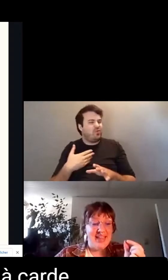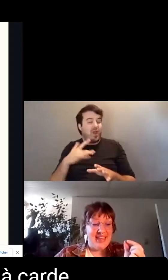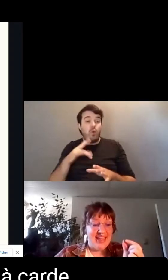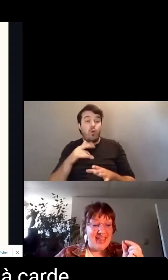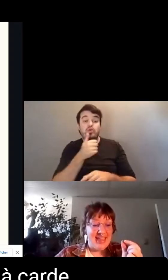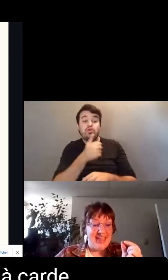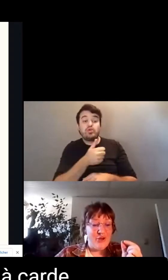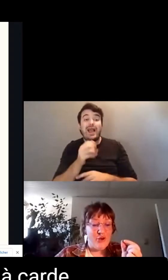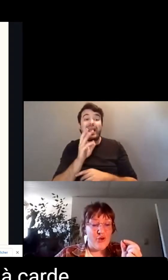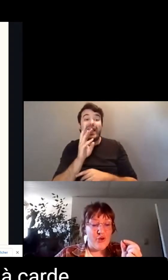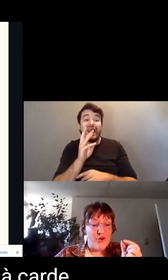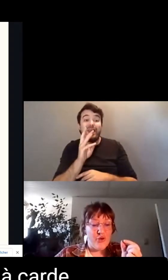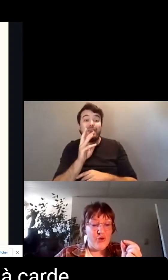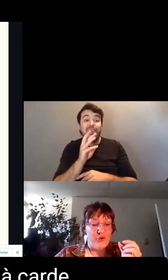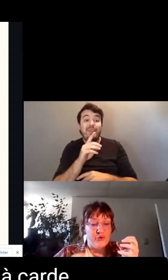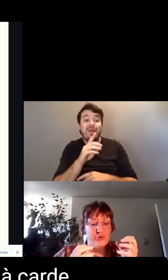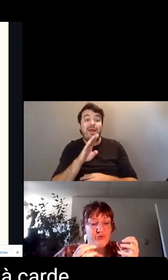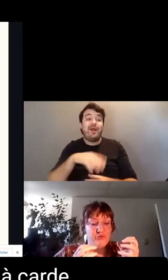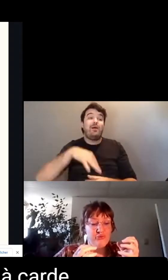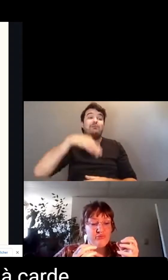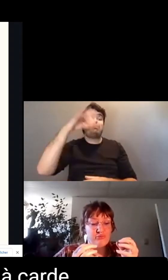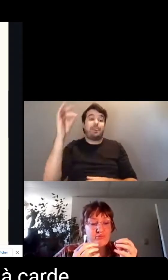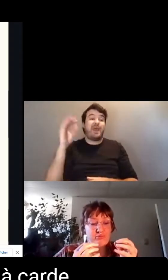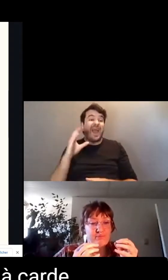bétacarde est